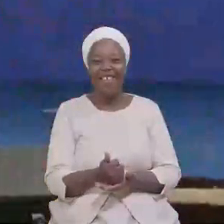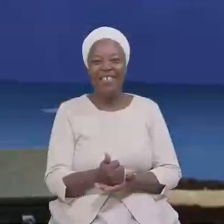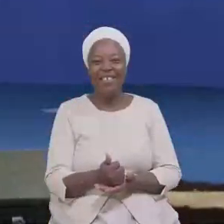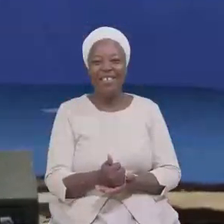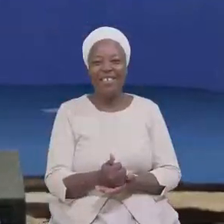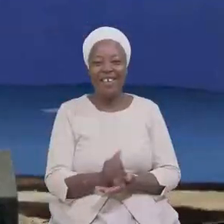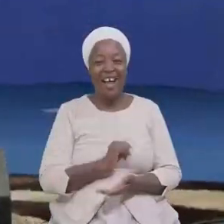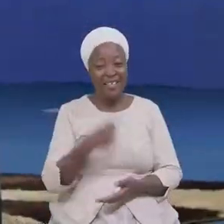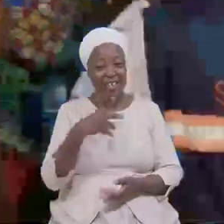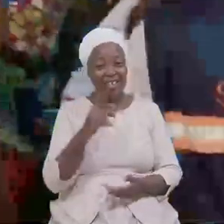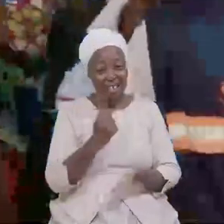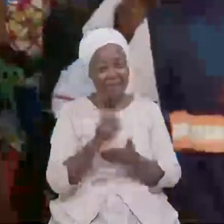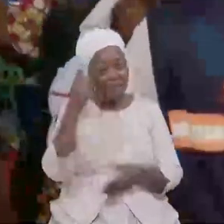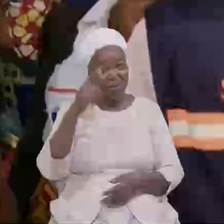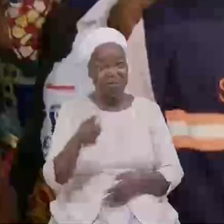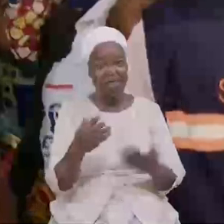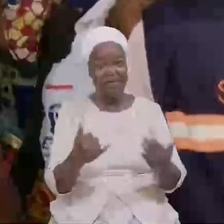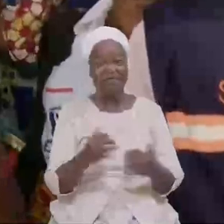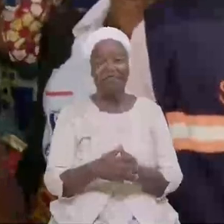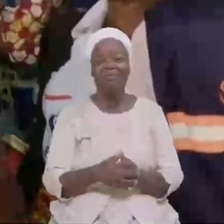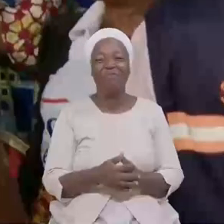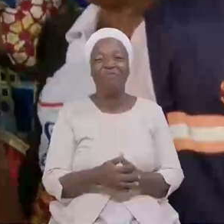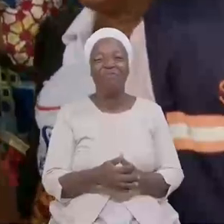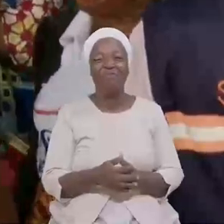J'ai dit l'amen pour vous déjà.